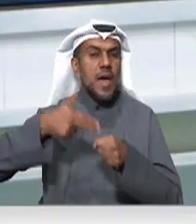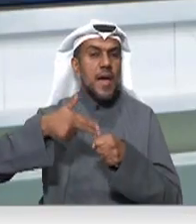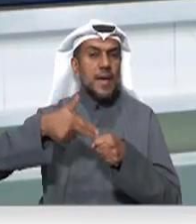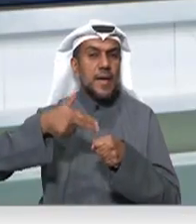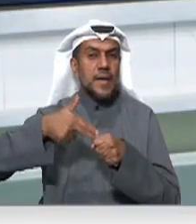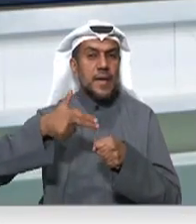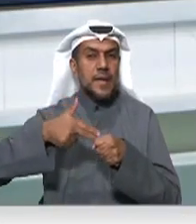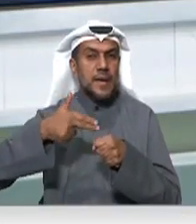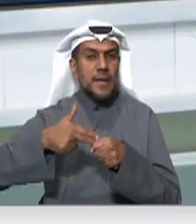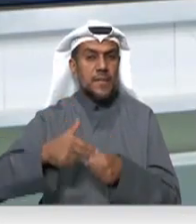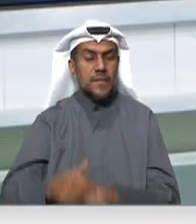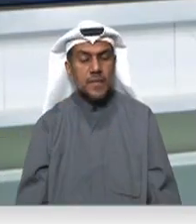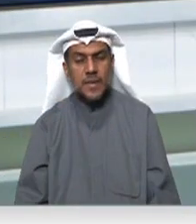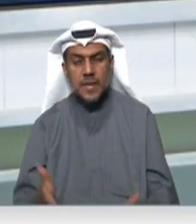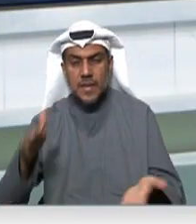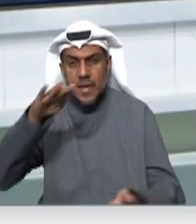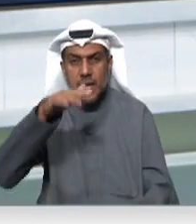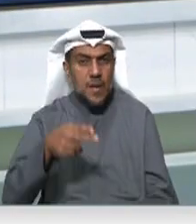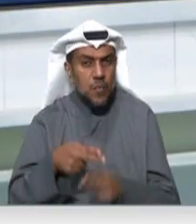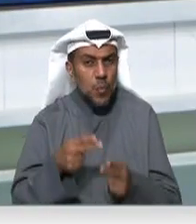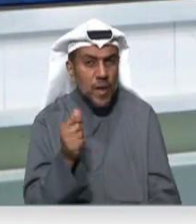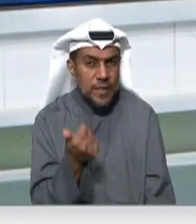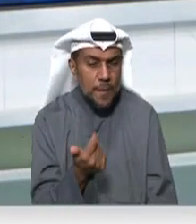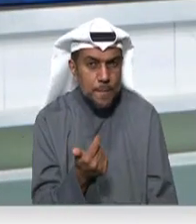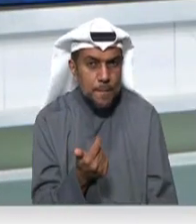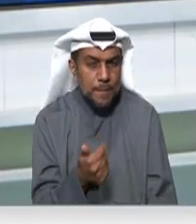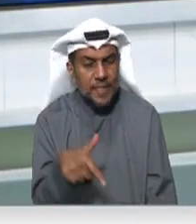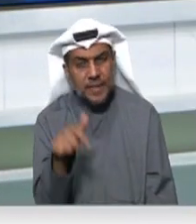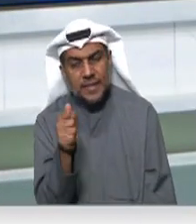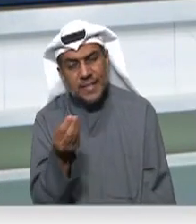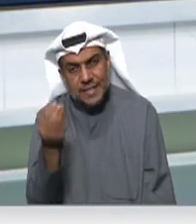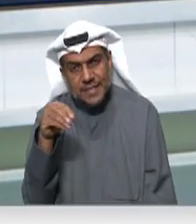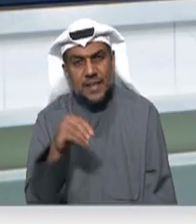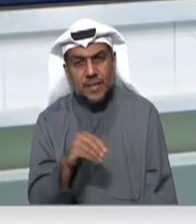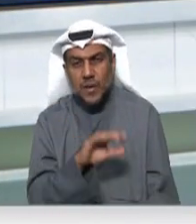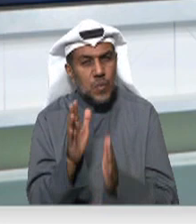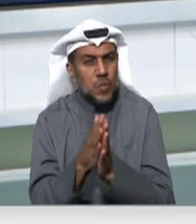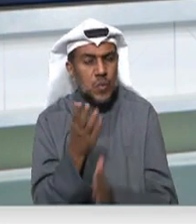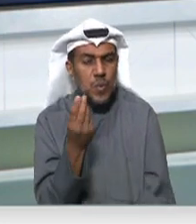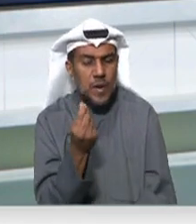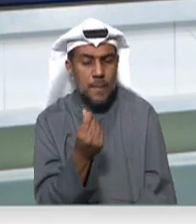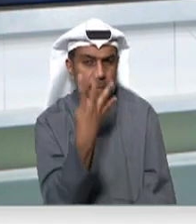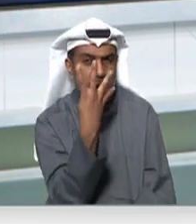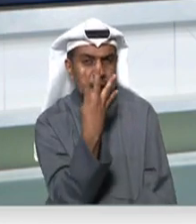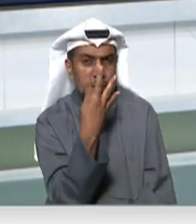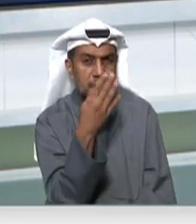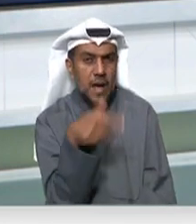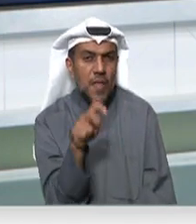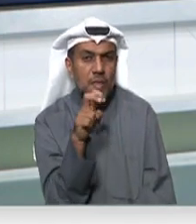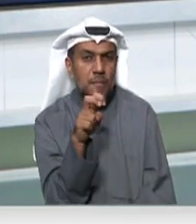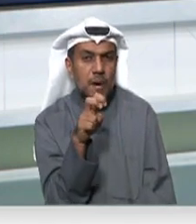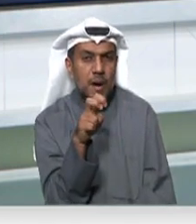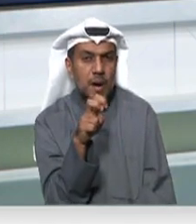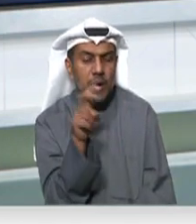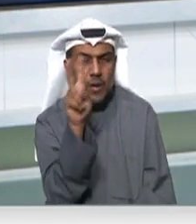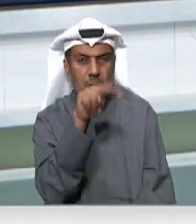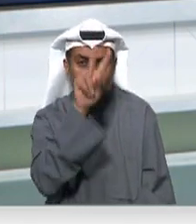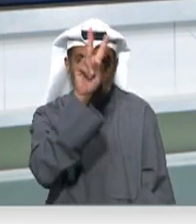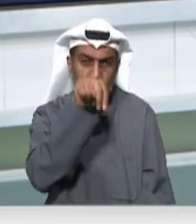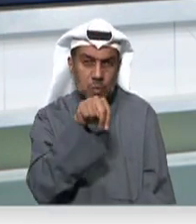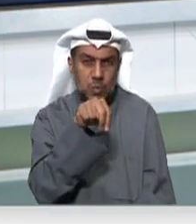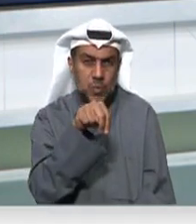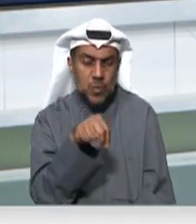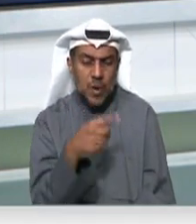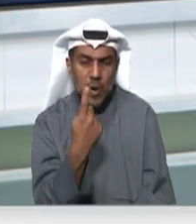ارتفع سعر برميل النفط الكويتي بمقدار 60 سنتا ليبلغ مستوى 84$ و9 سنتات